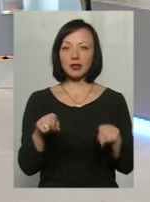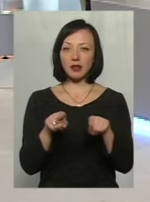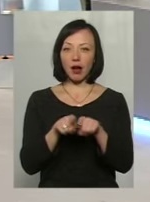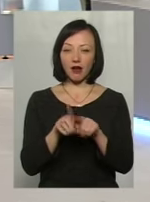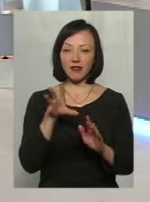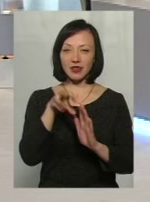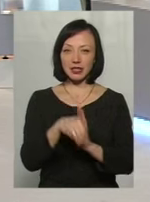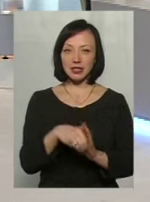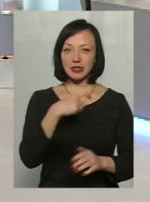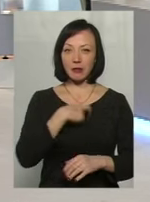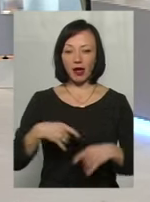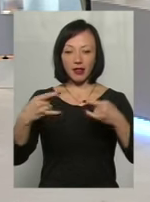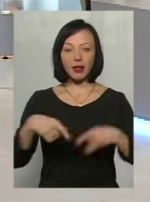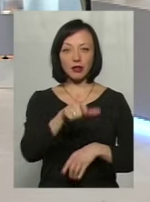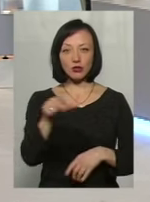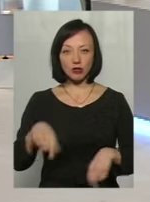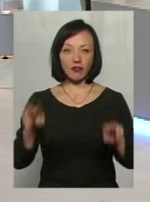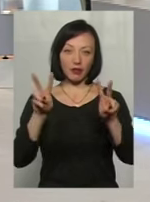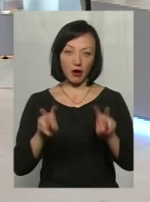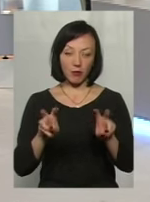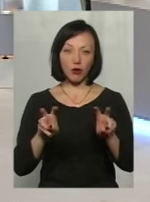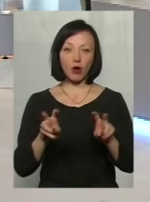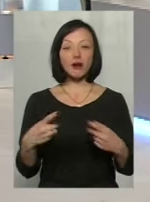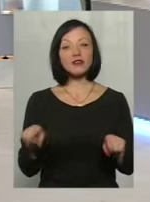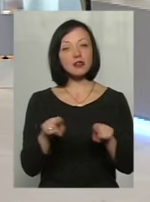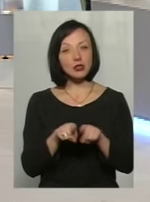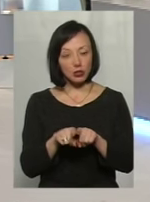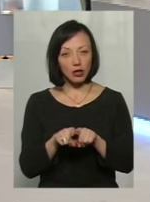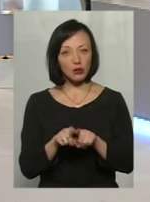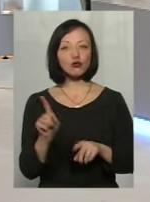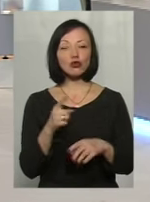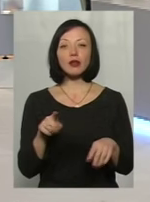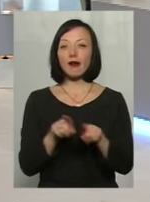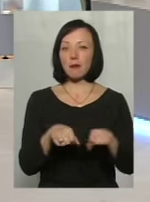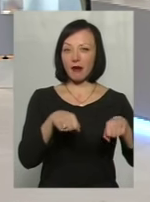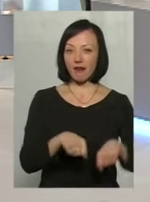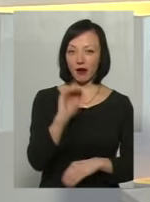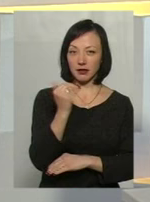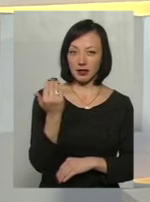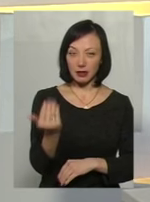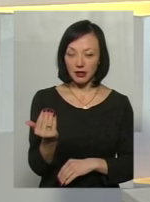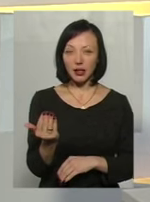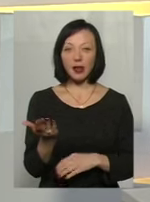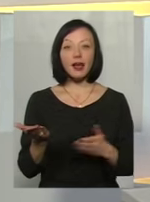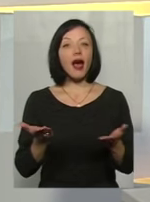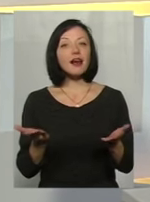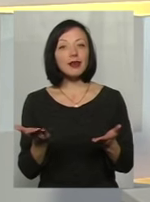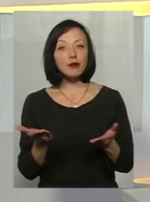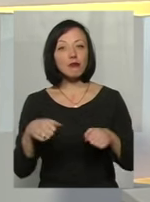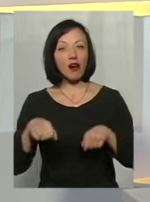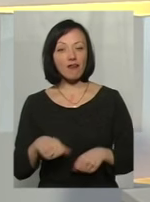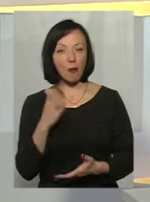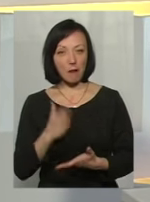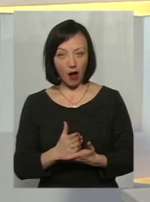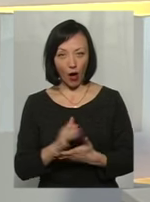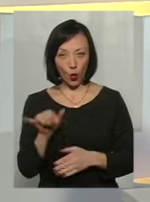вели себе і телеглядачів у тему. Все ж таки, що таке права дитини, які права вона